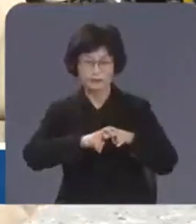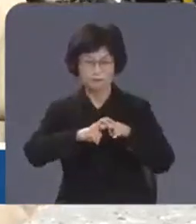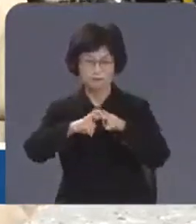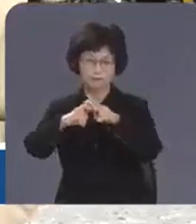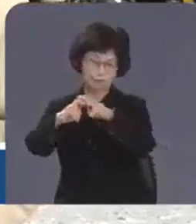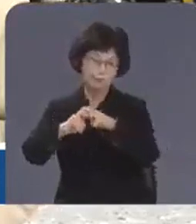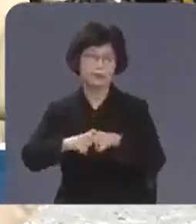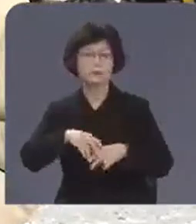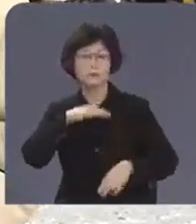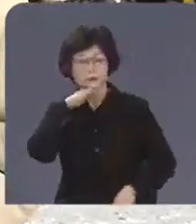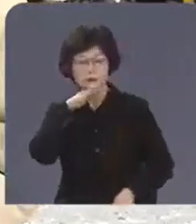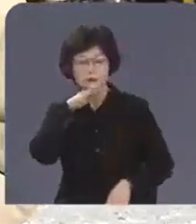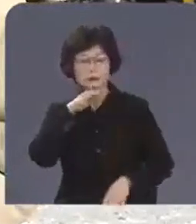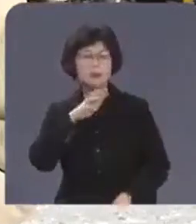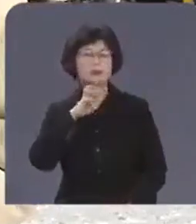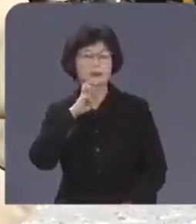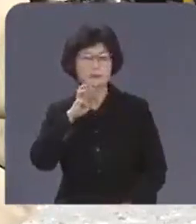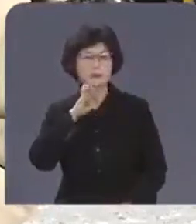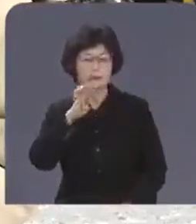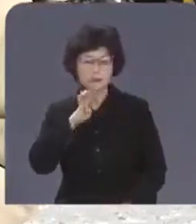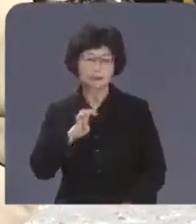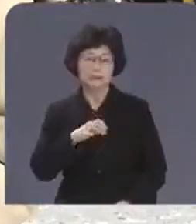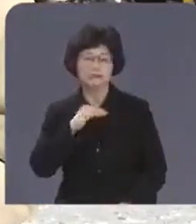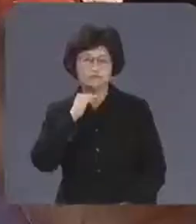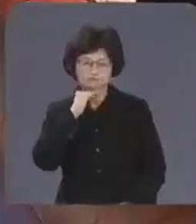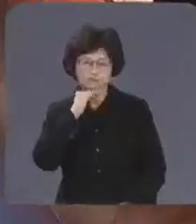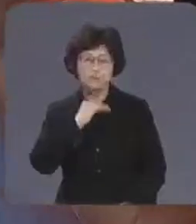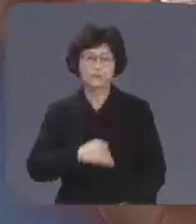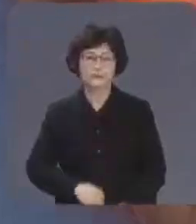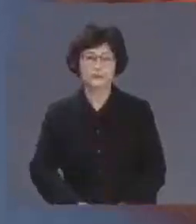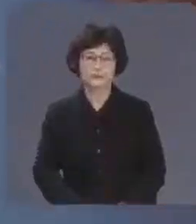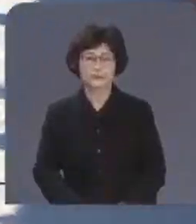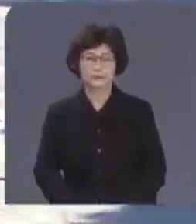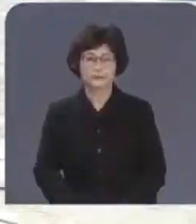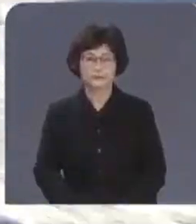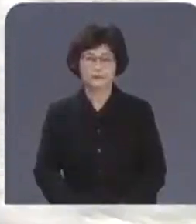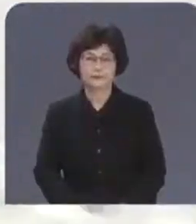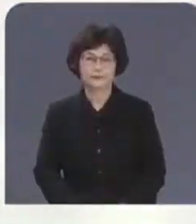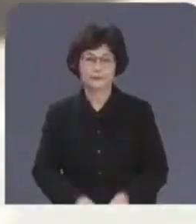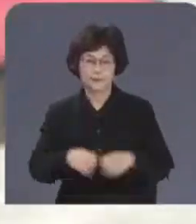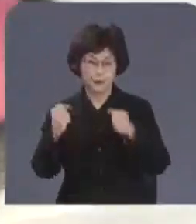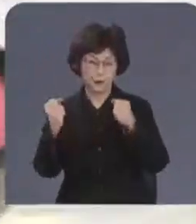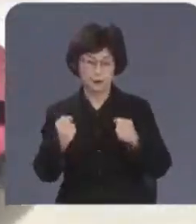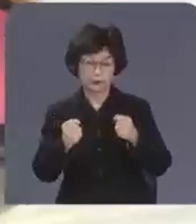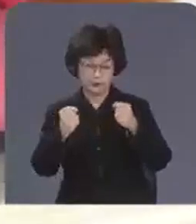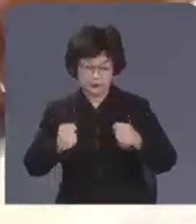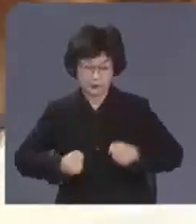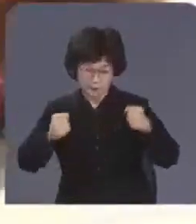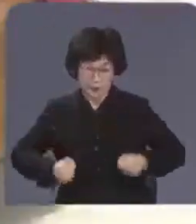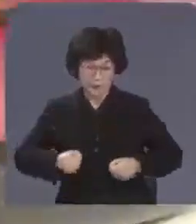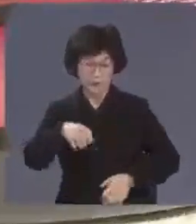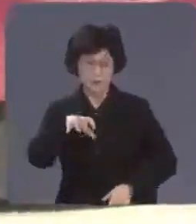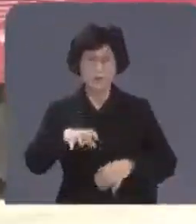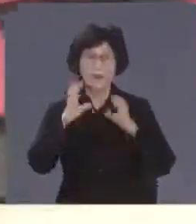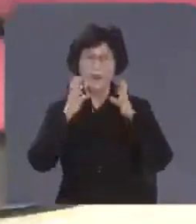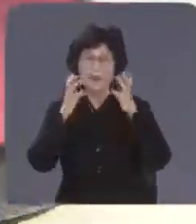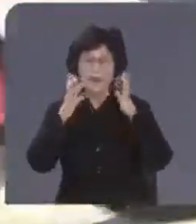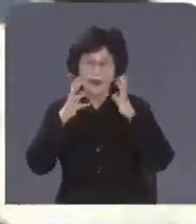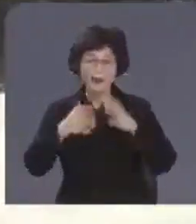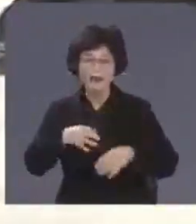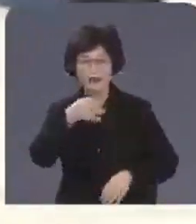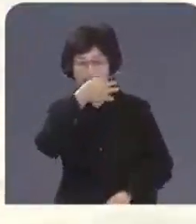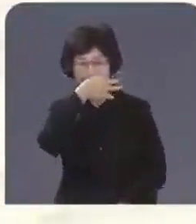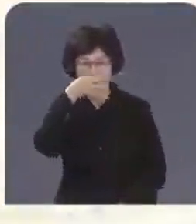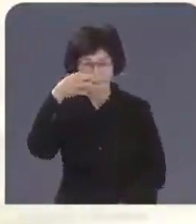시간이 한때 3, 40분까지 걸리기도 했습니다. 스키장 한쪽에 마련된 썰매장은 어린이들 차지가